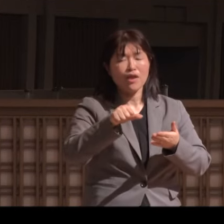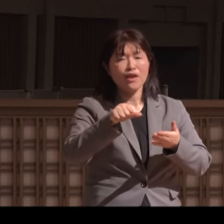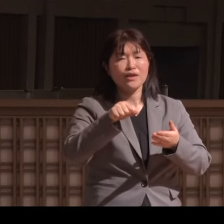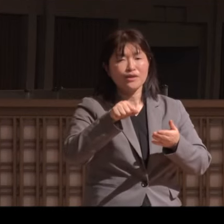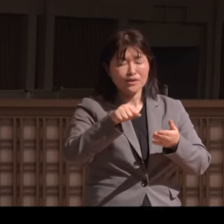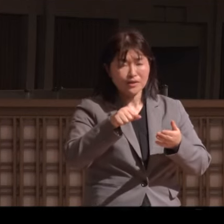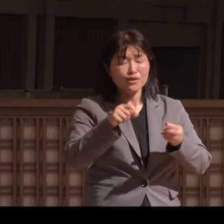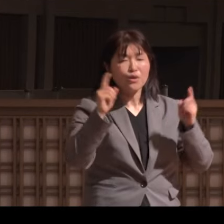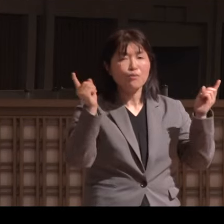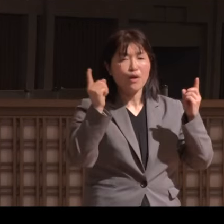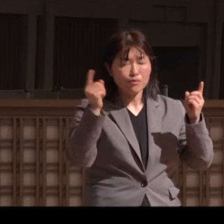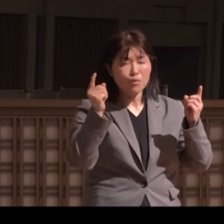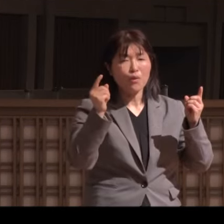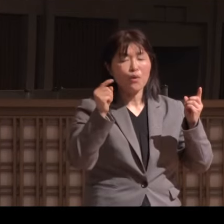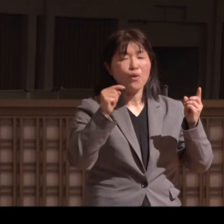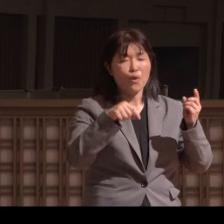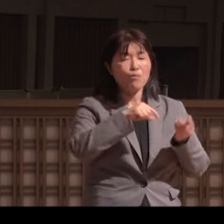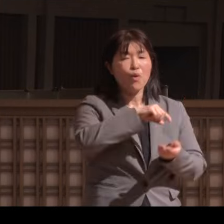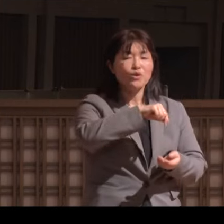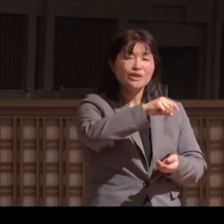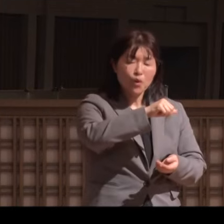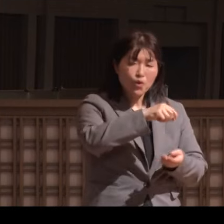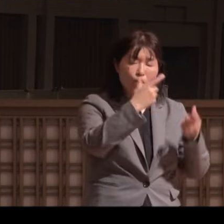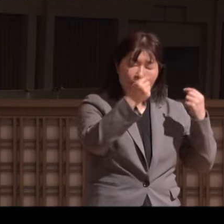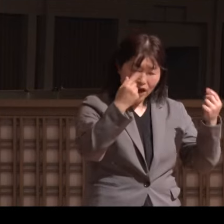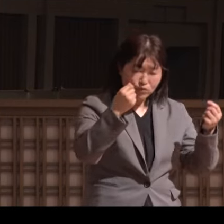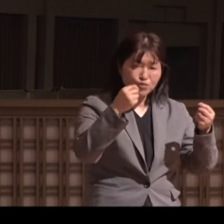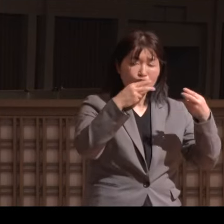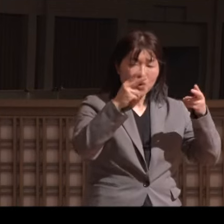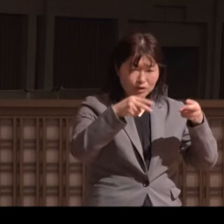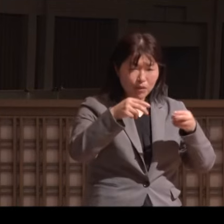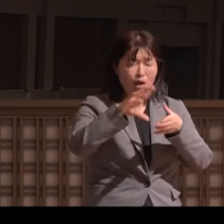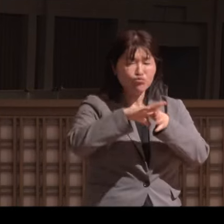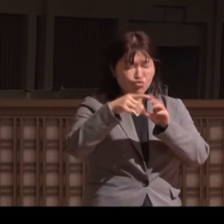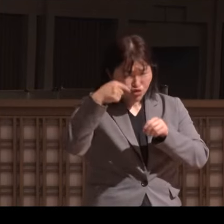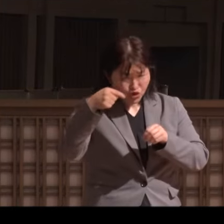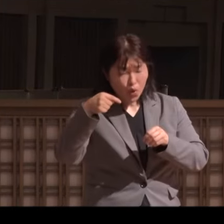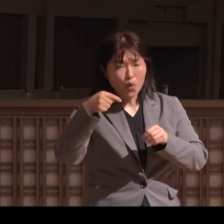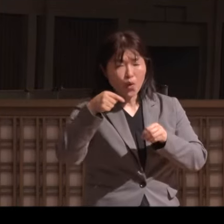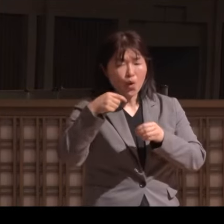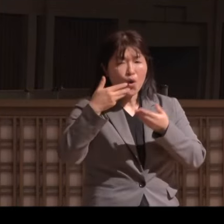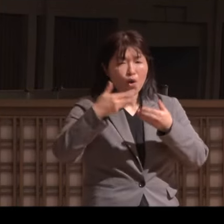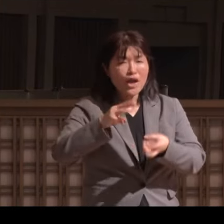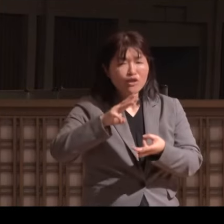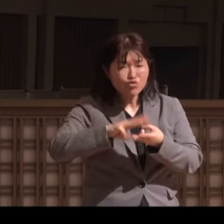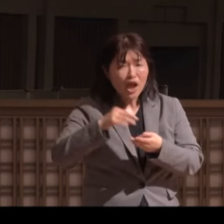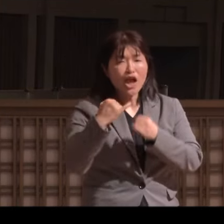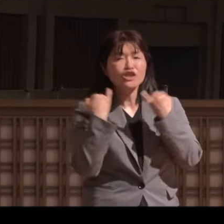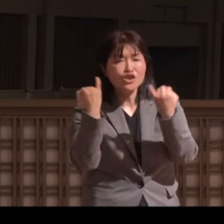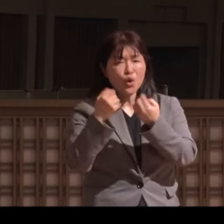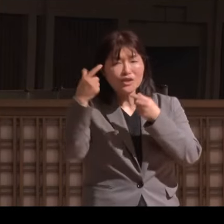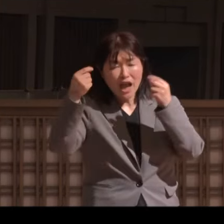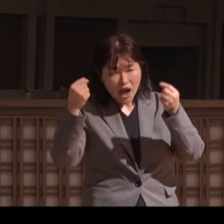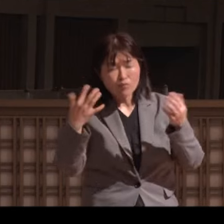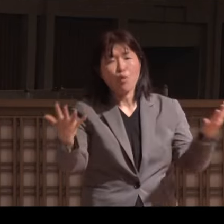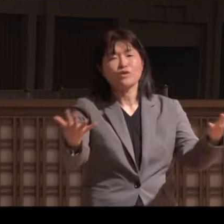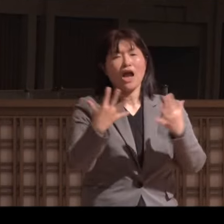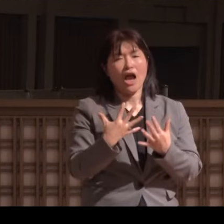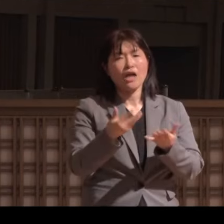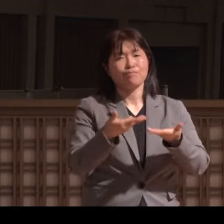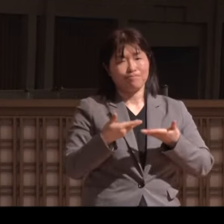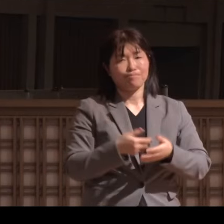食の里まりもこれも地元の大学広島大学文教大学特に安田女子大学も参加して実施いたし